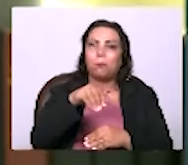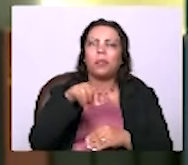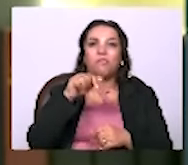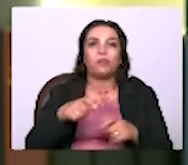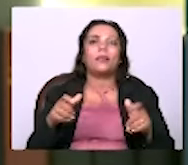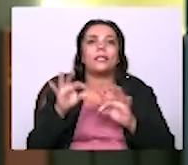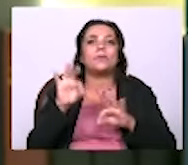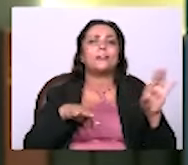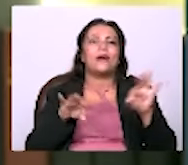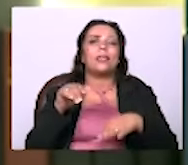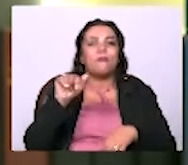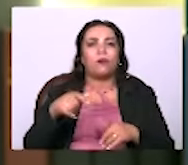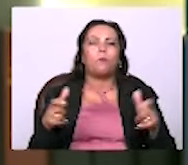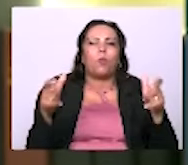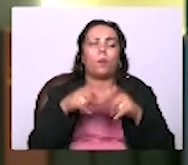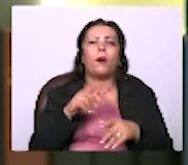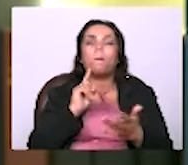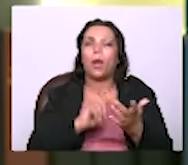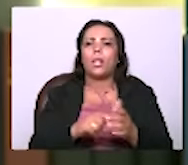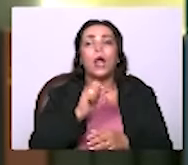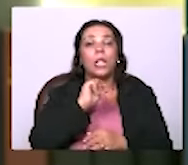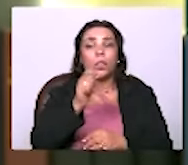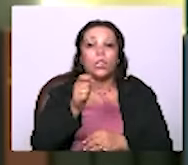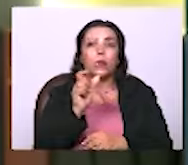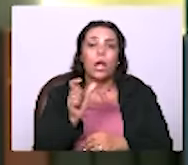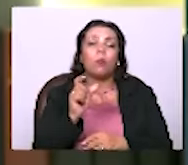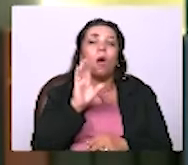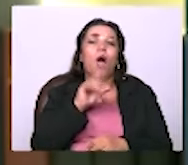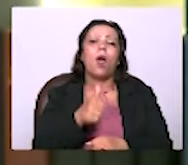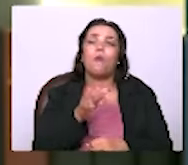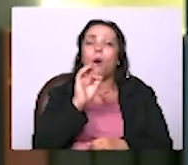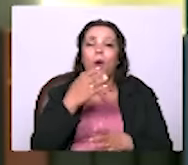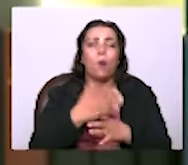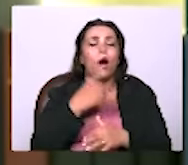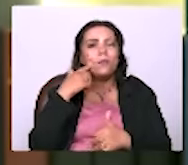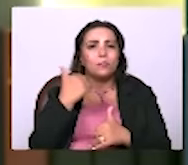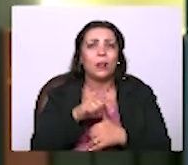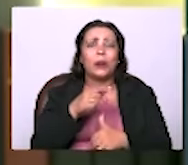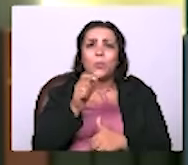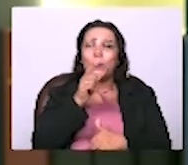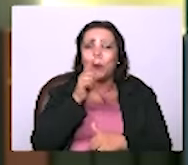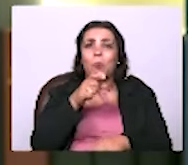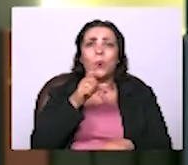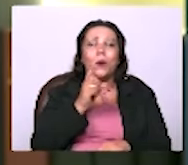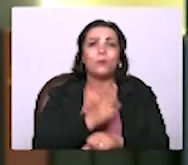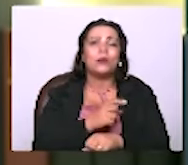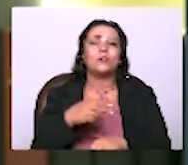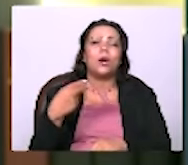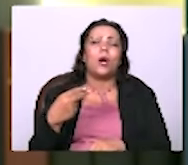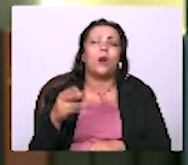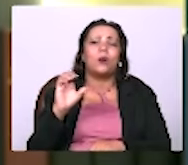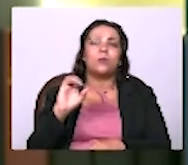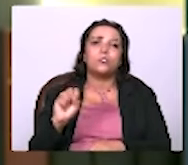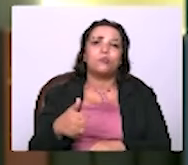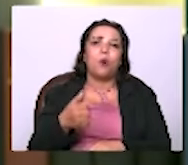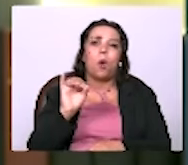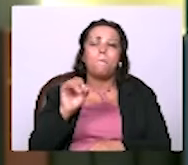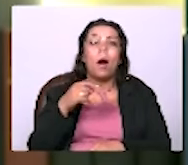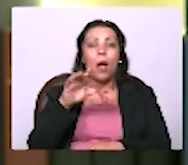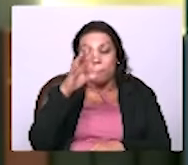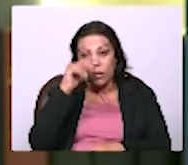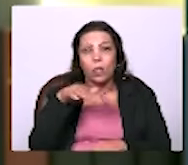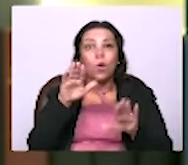المجتمع يعني كانت ندوه جميله جدا وانا حتى يعني اتذكر ان انا قلت للاستاذ عصام شيحه قلت له لو